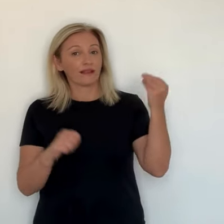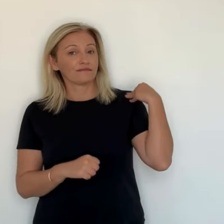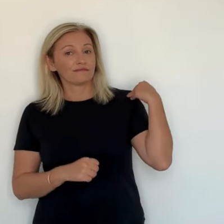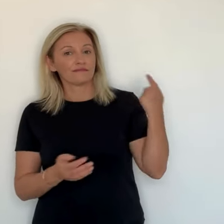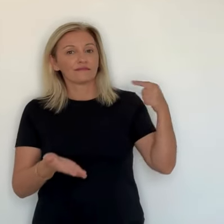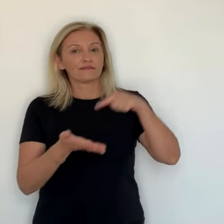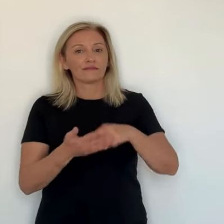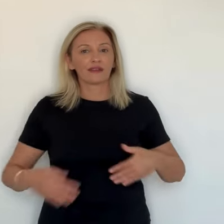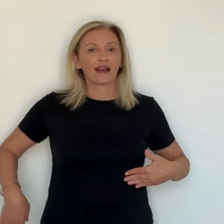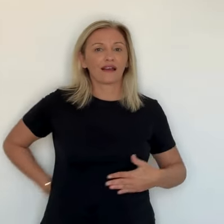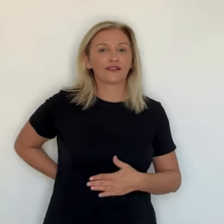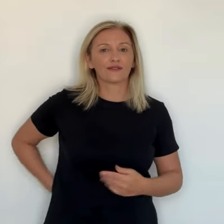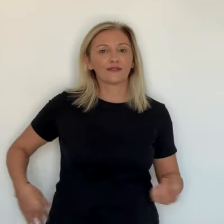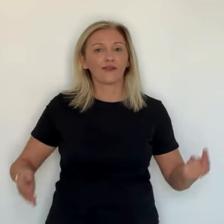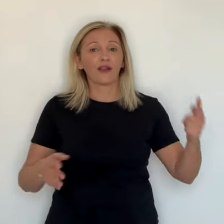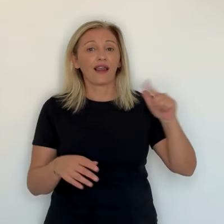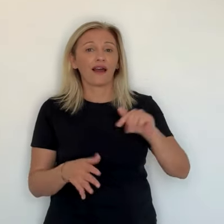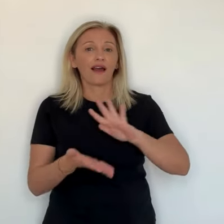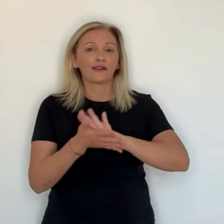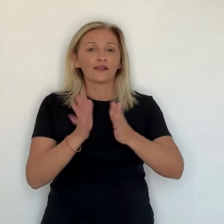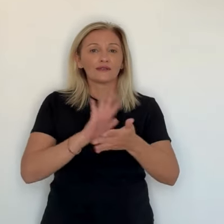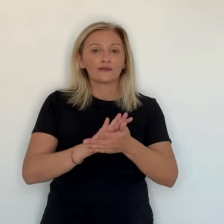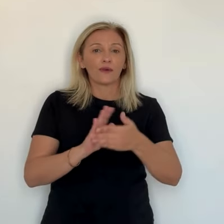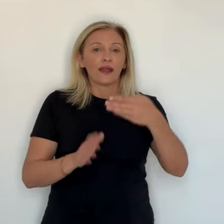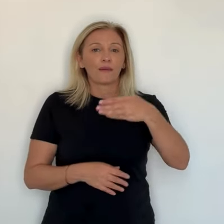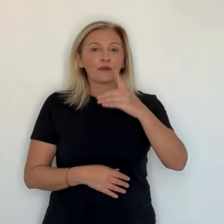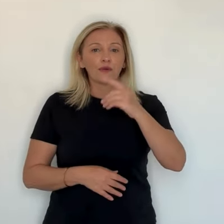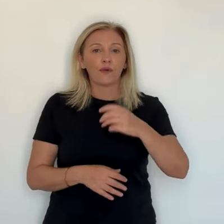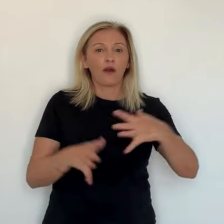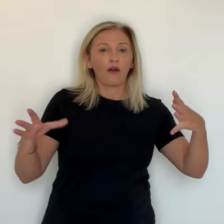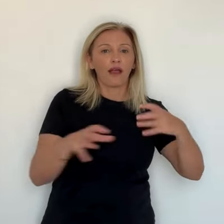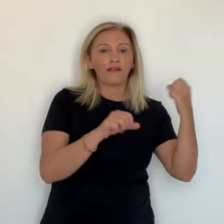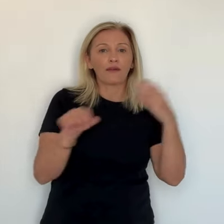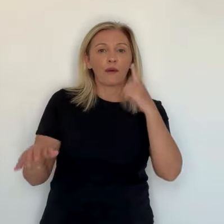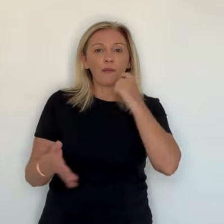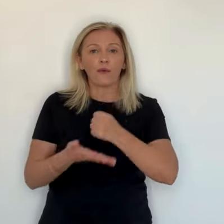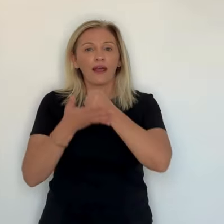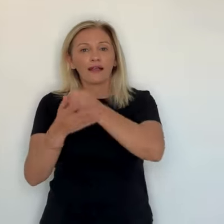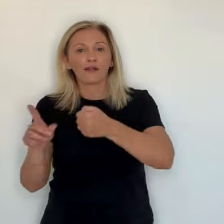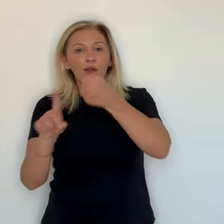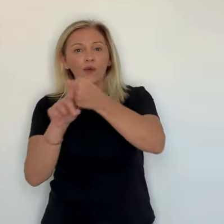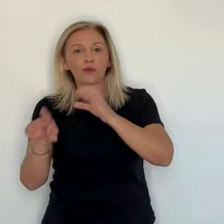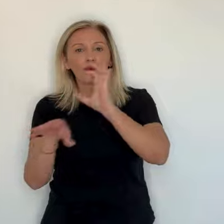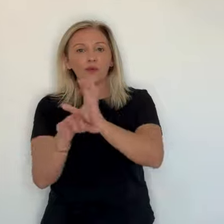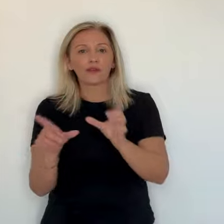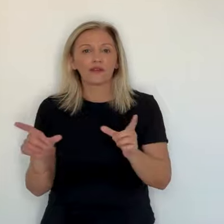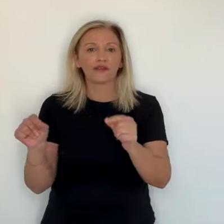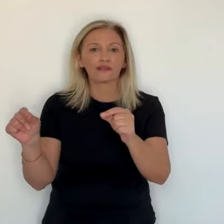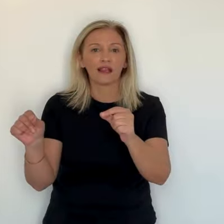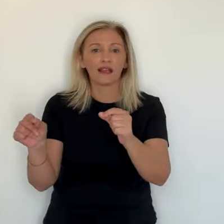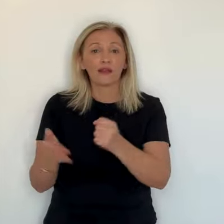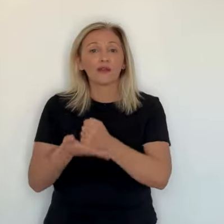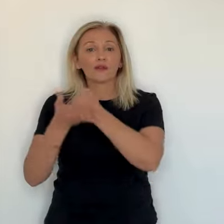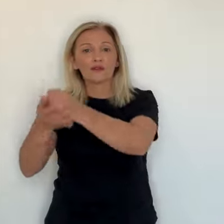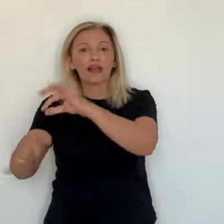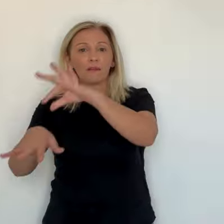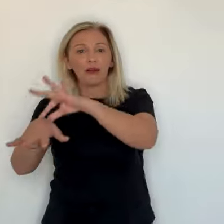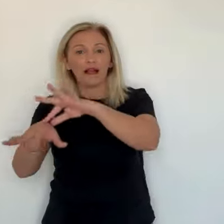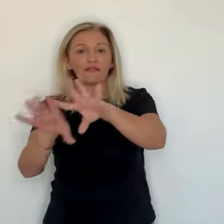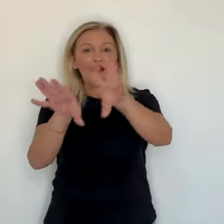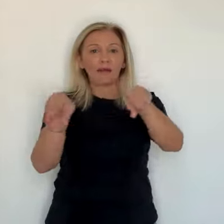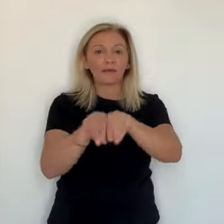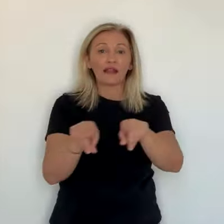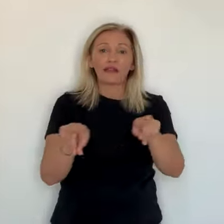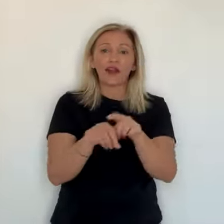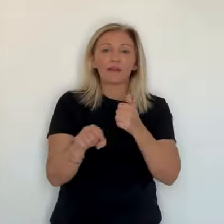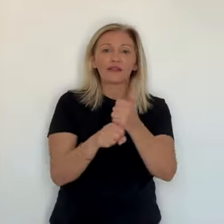C'est ce week-end à Ajaccio que se déroulait la 17e édition de la Marido, un rendez-vous incontournable dans la lutte contre le cancer et le soutien aux malades et à leurs